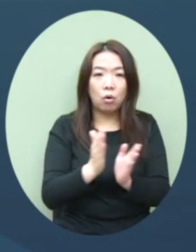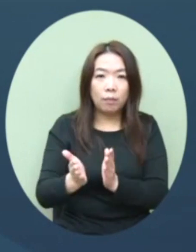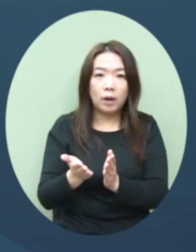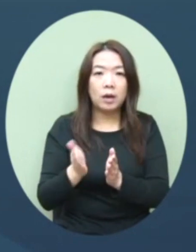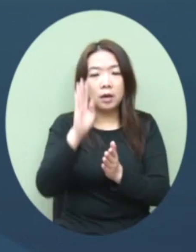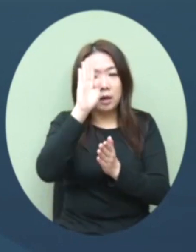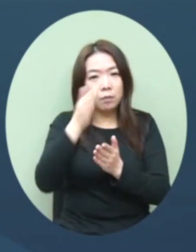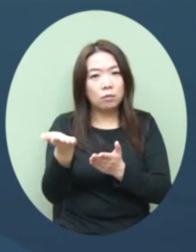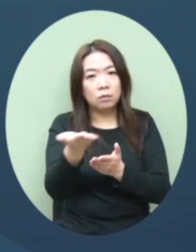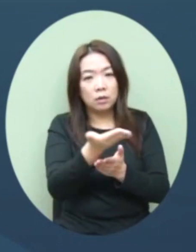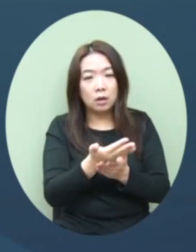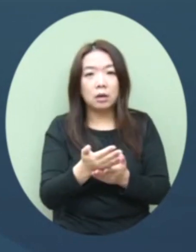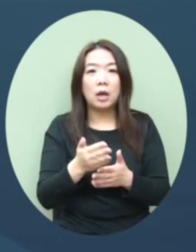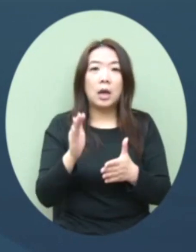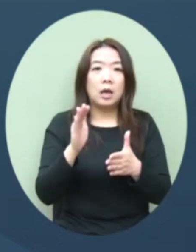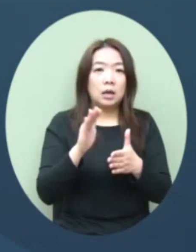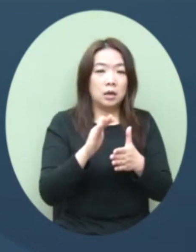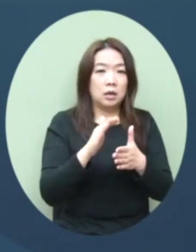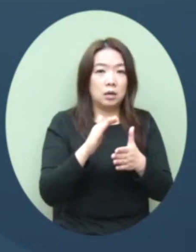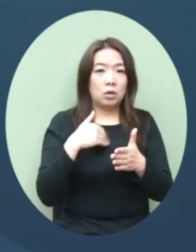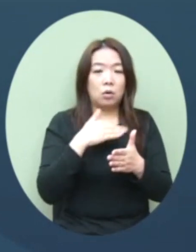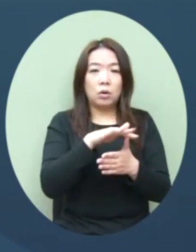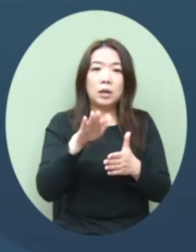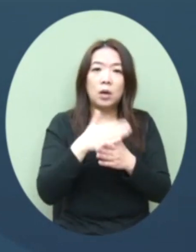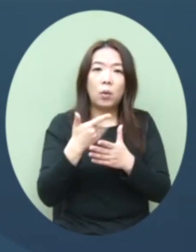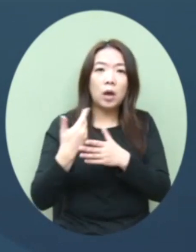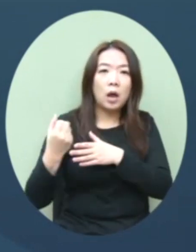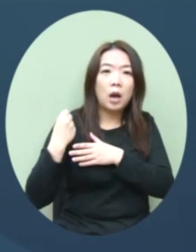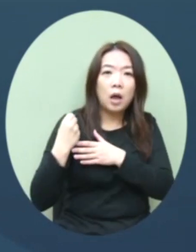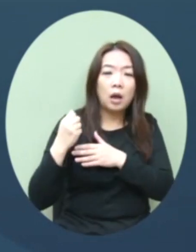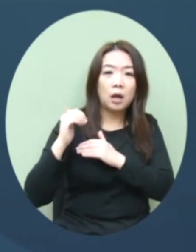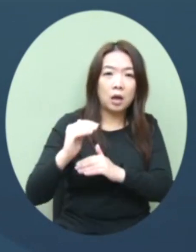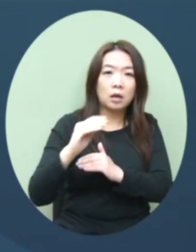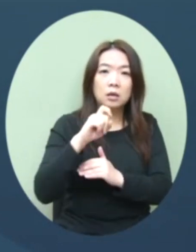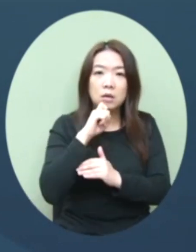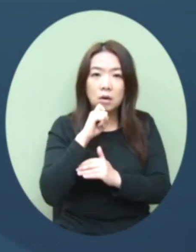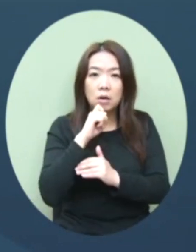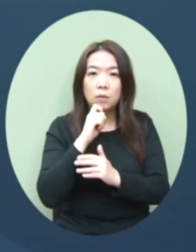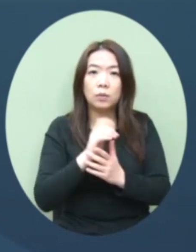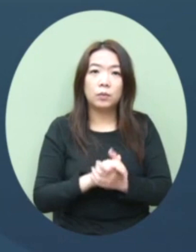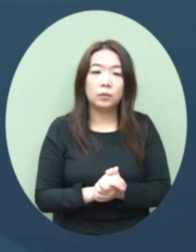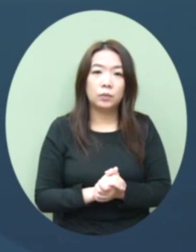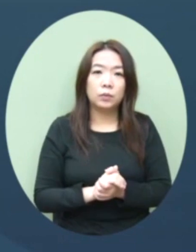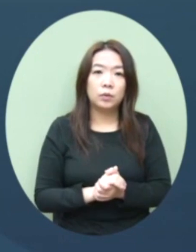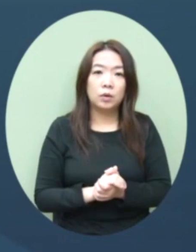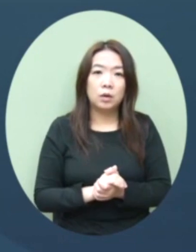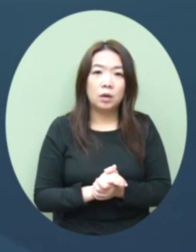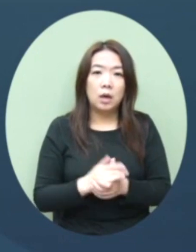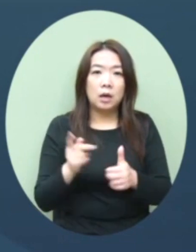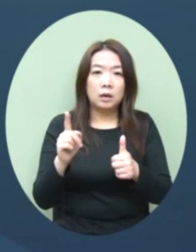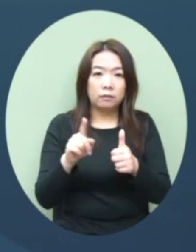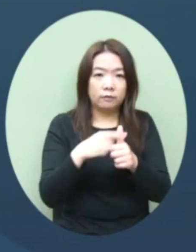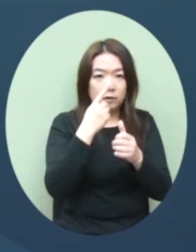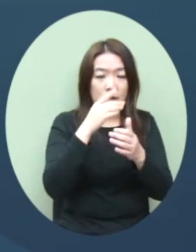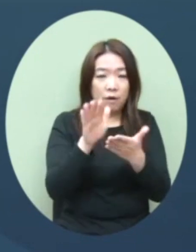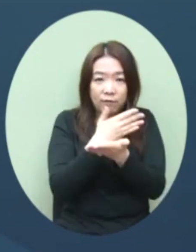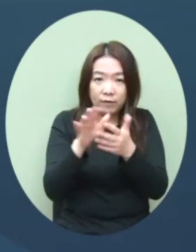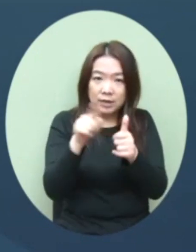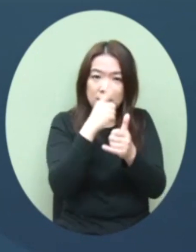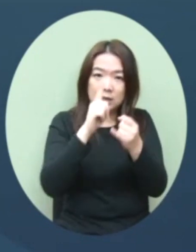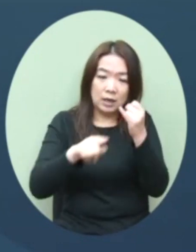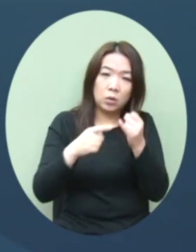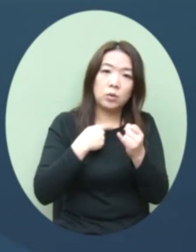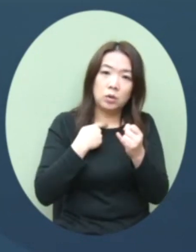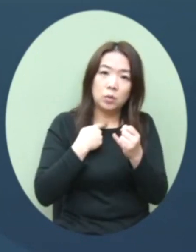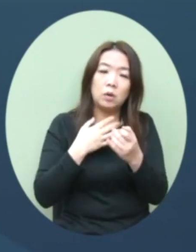大家不要把我們因為能力有限而需要排優先次序而是